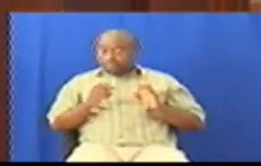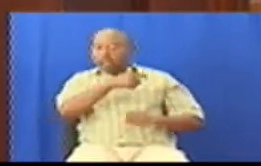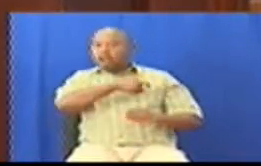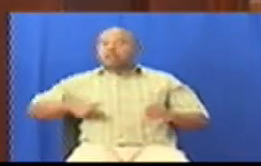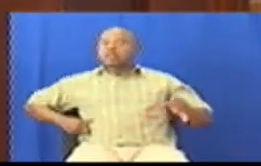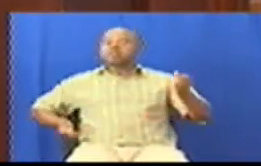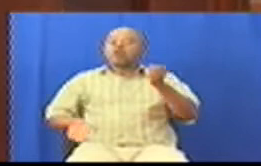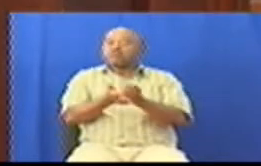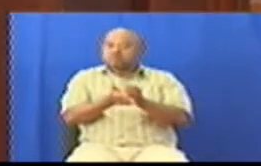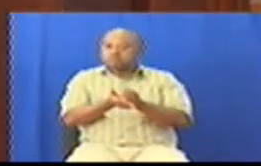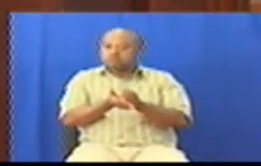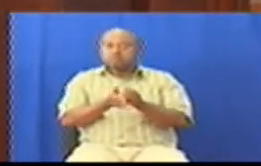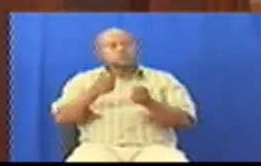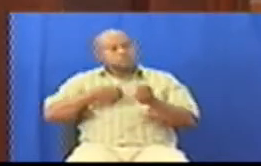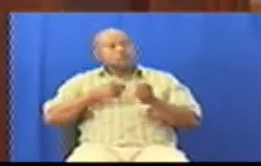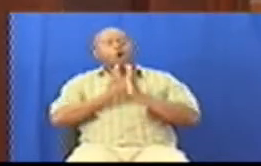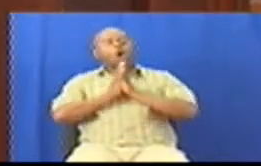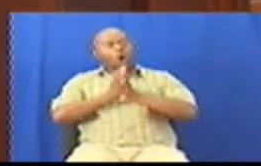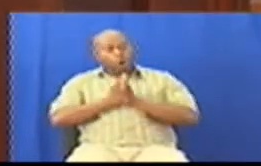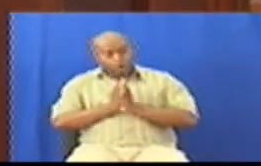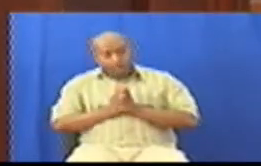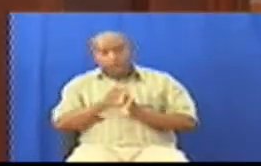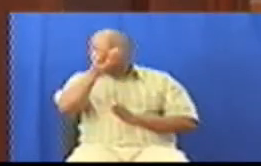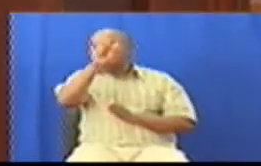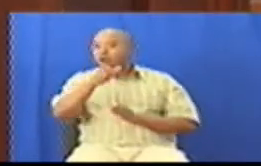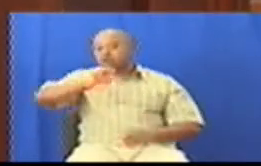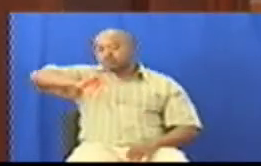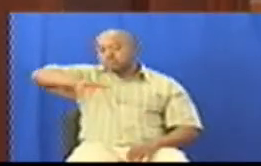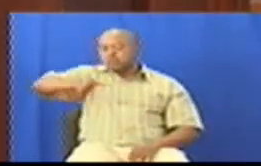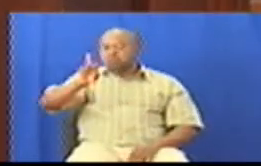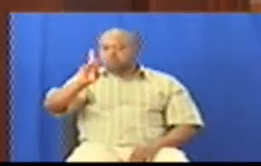Niwaombe wapiga kula wa jimbo la Luangwa,